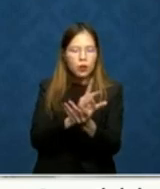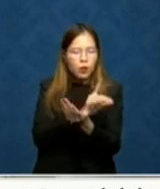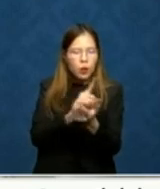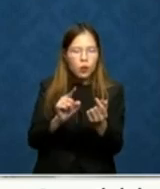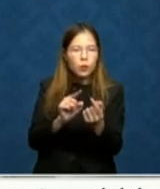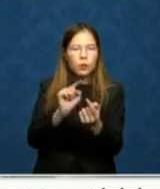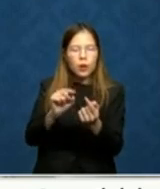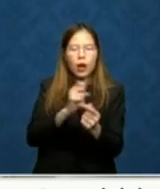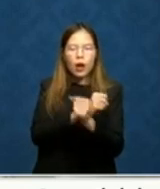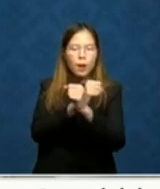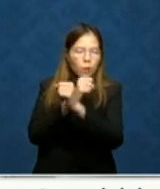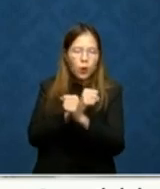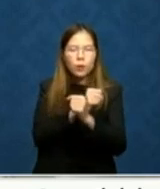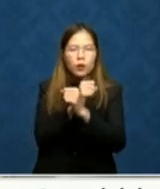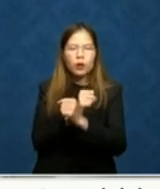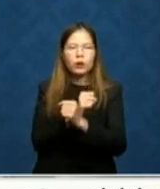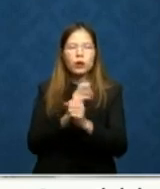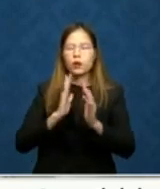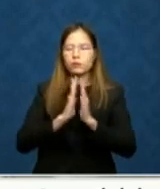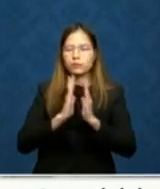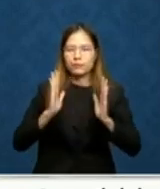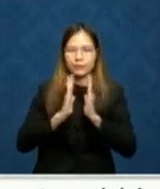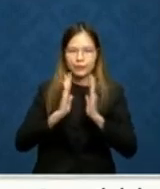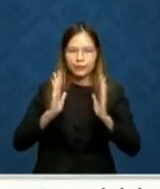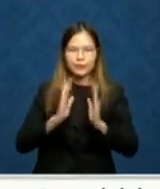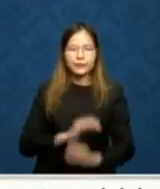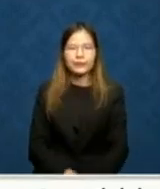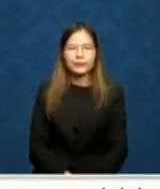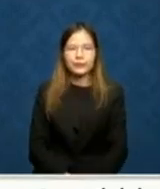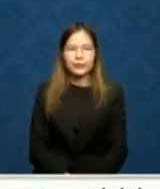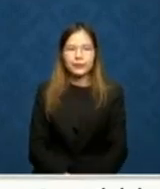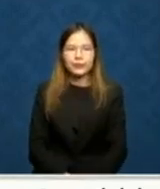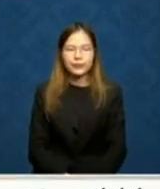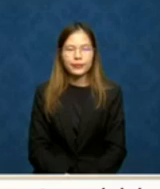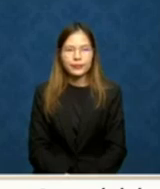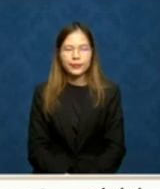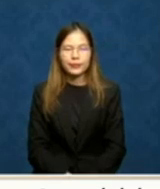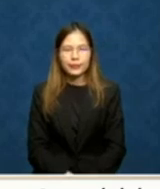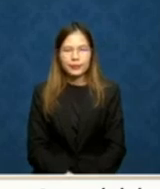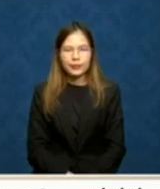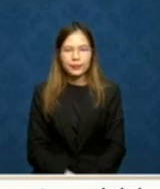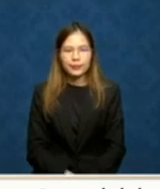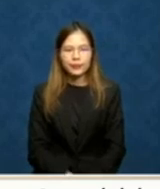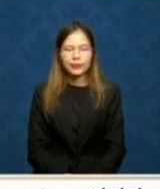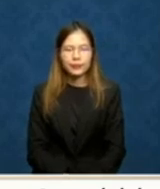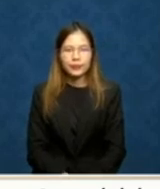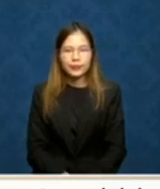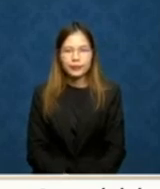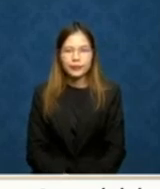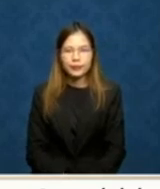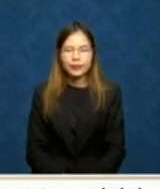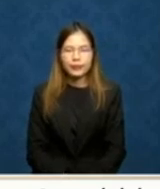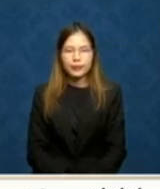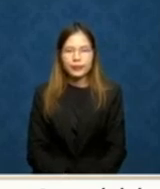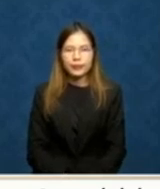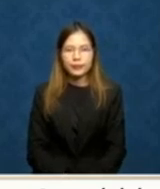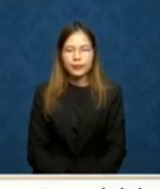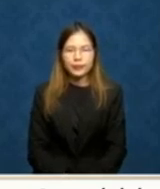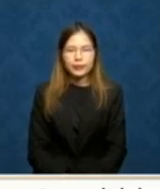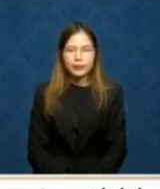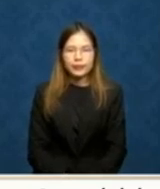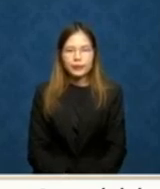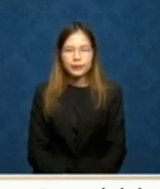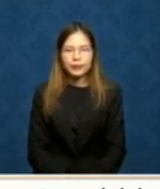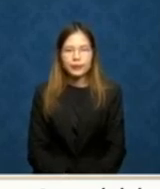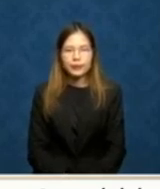ของเราให้ปลอดภัยยิ่งขึ้นท่านประธานขอบพระคุณค่ะ ขอบคุณครับต่อไปเชิญท่านพักข